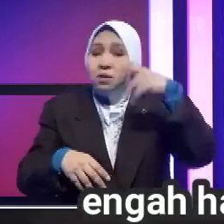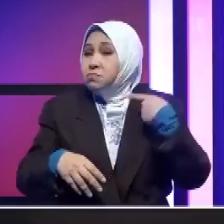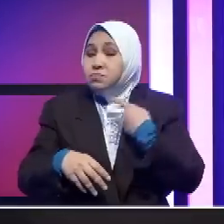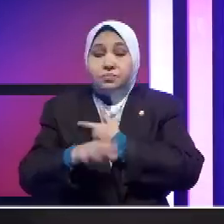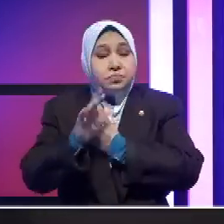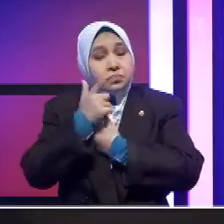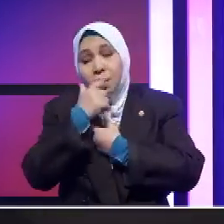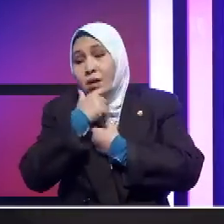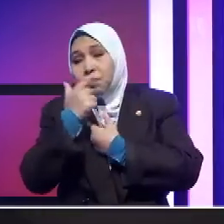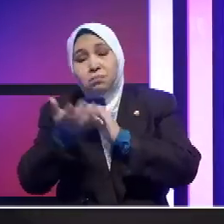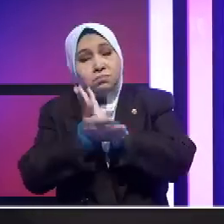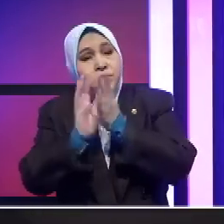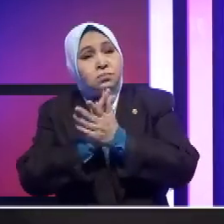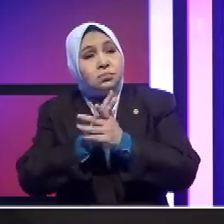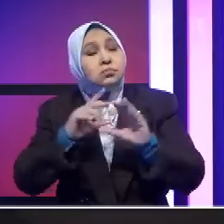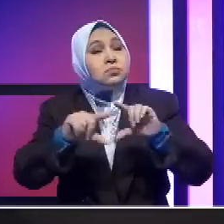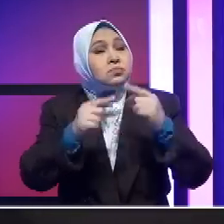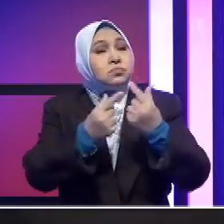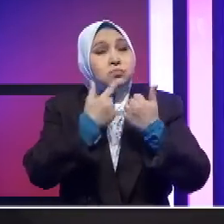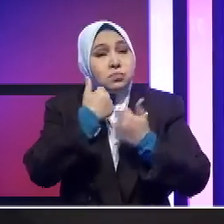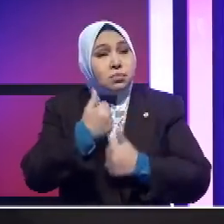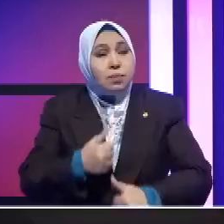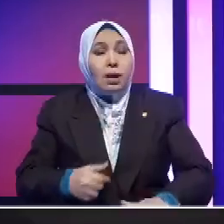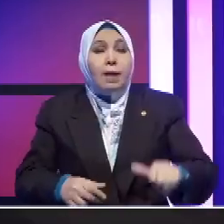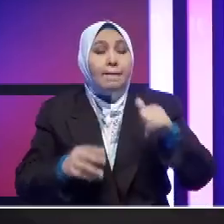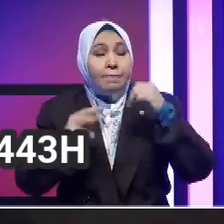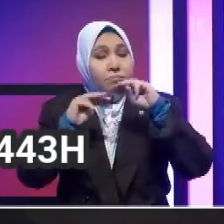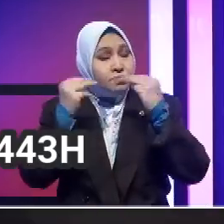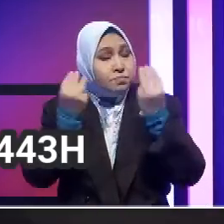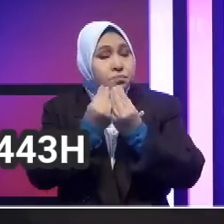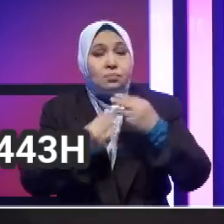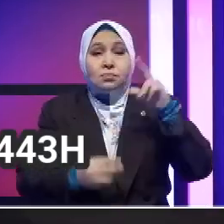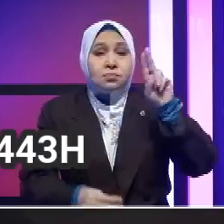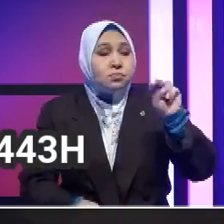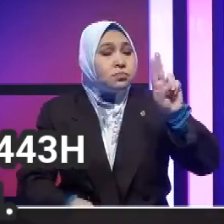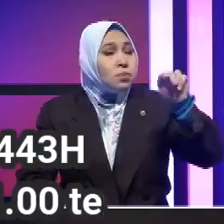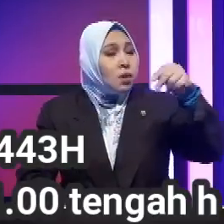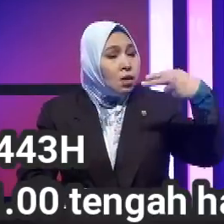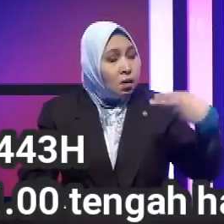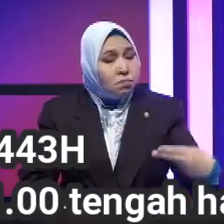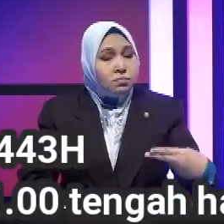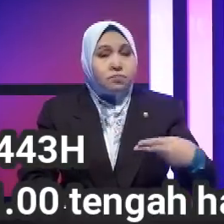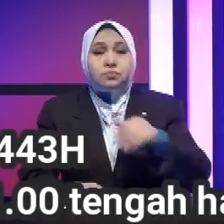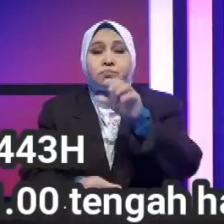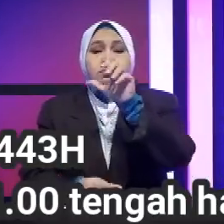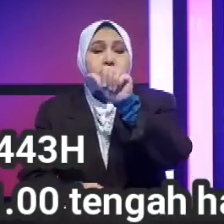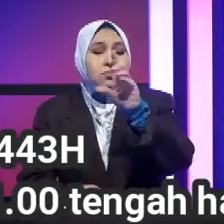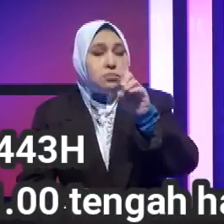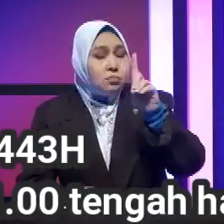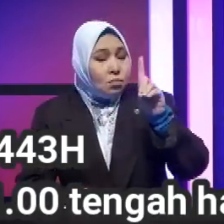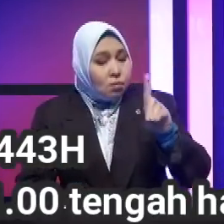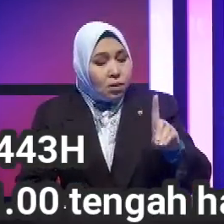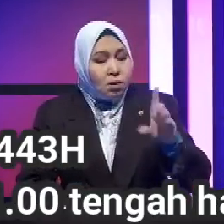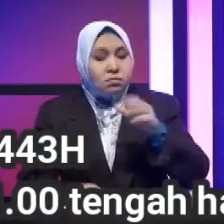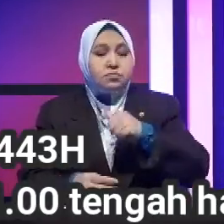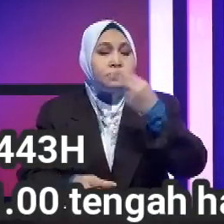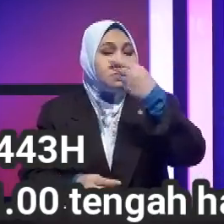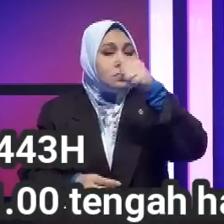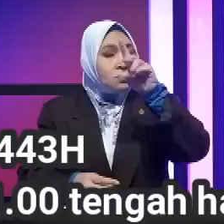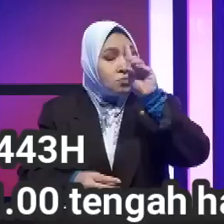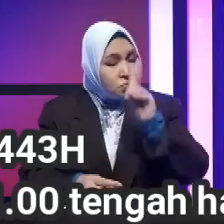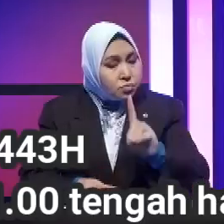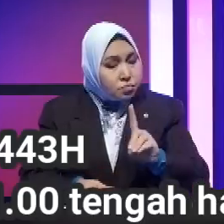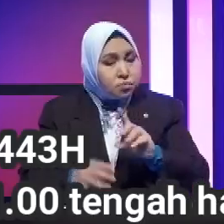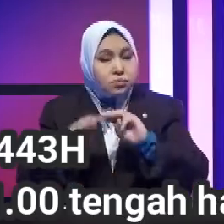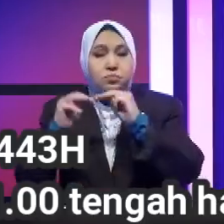jadi seperti kumpulan siapa? Kaum Nuh yang pertama ataupun Ad ya, yang dihantar kepada Hud, wa